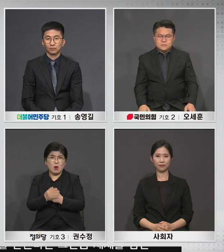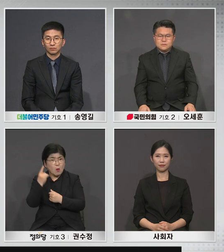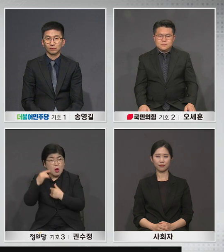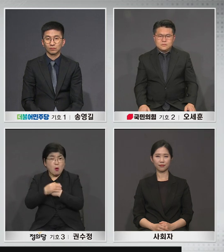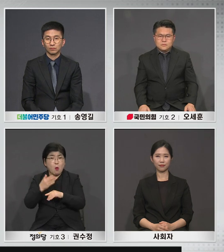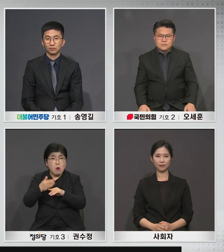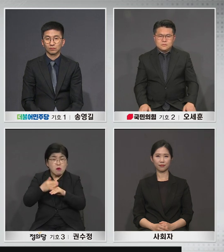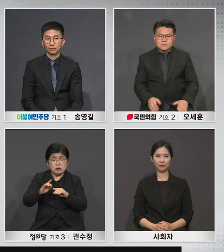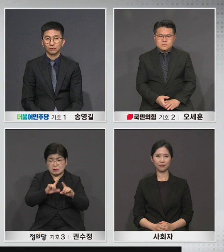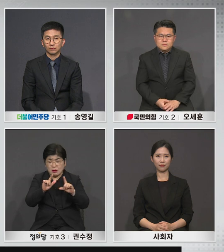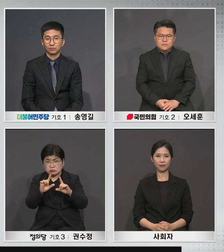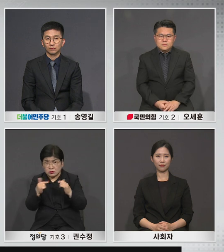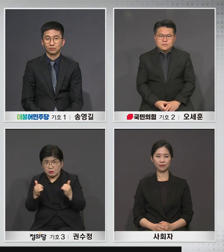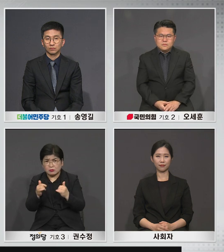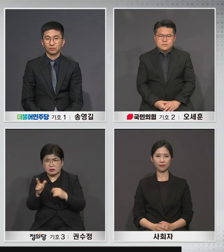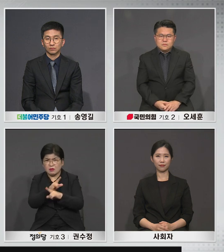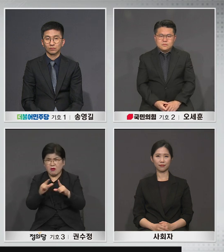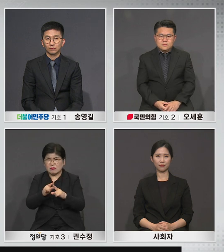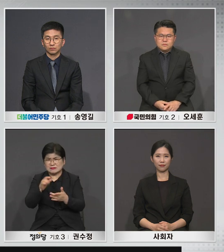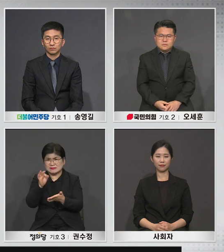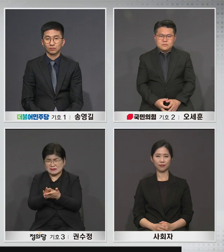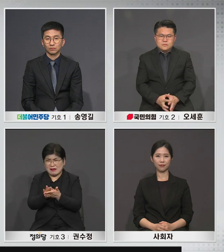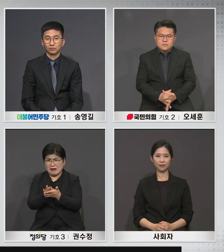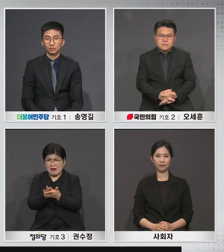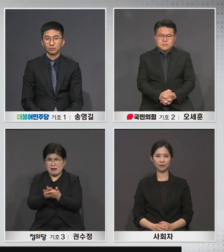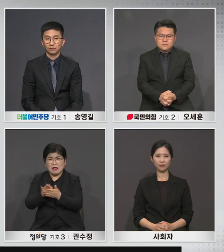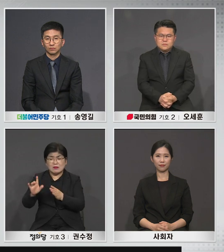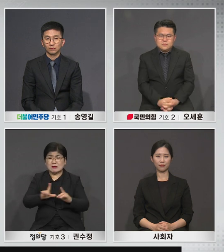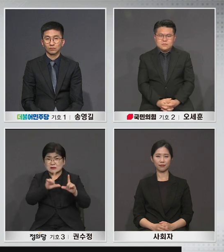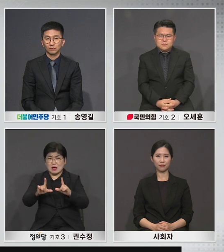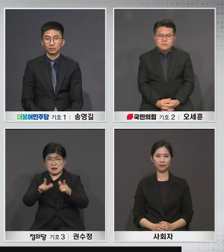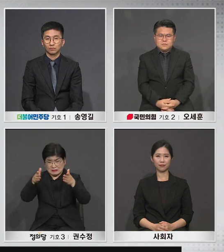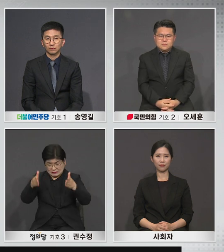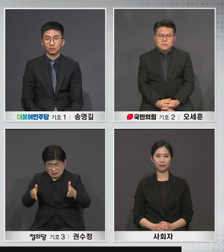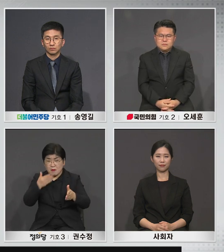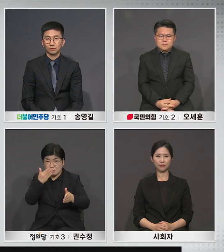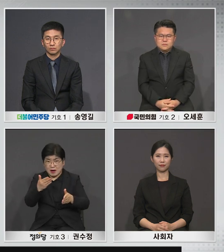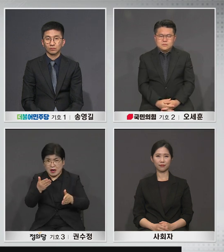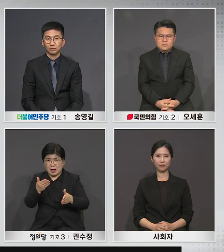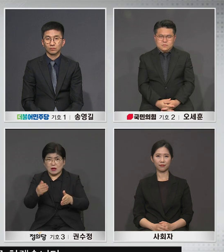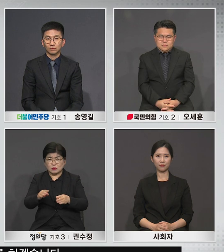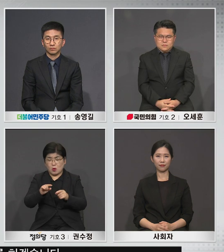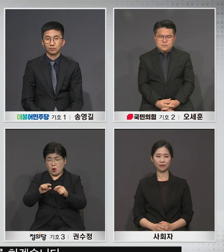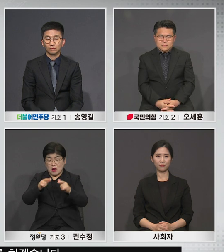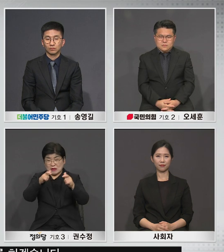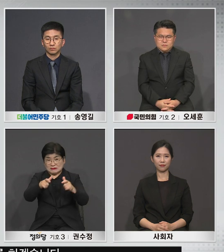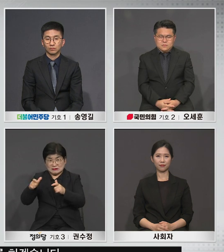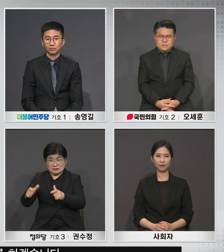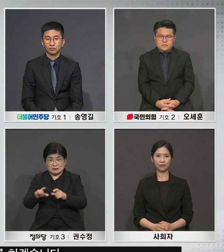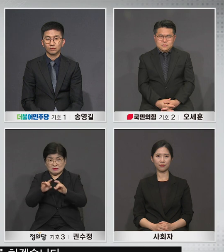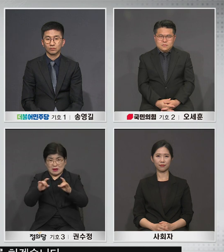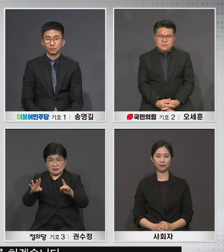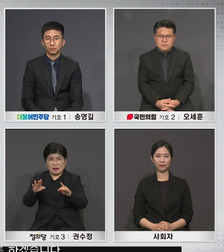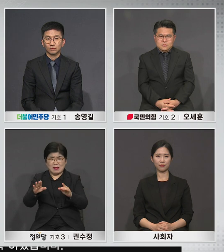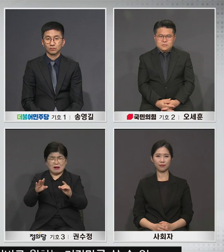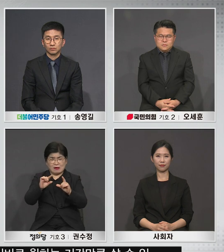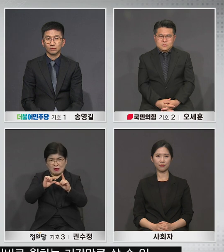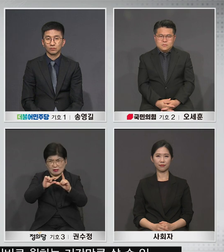대출이자 보자 저렴한 주거비로 원하는 기간만큼 살 수 있도록 하겠습니다. 자치구별, 할당제를 도입하는 등